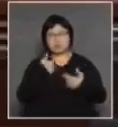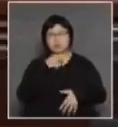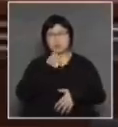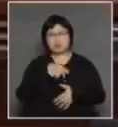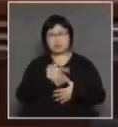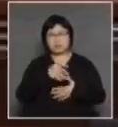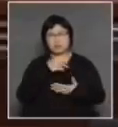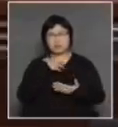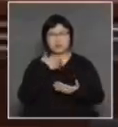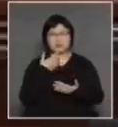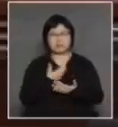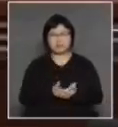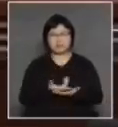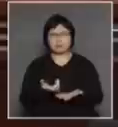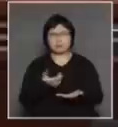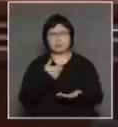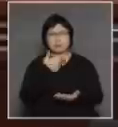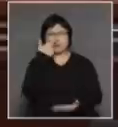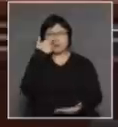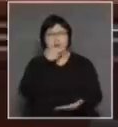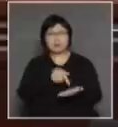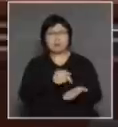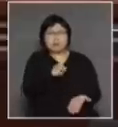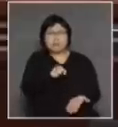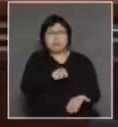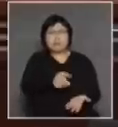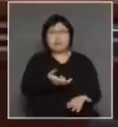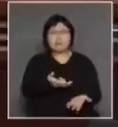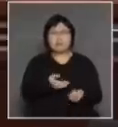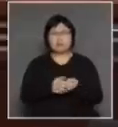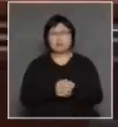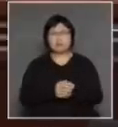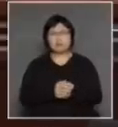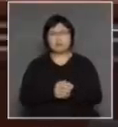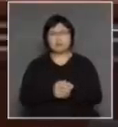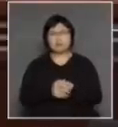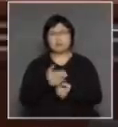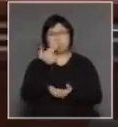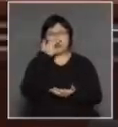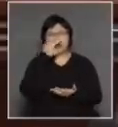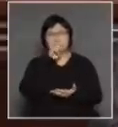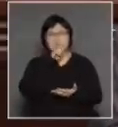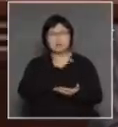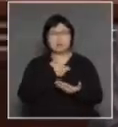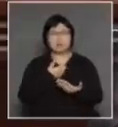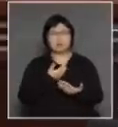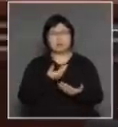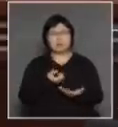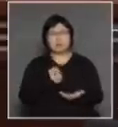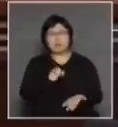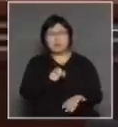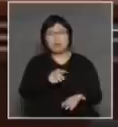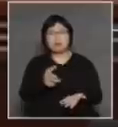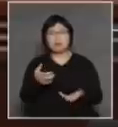都係慨嘆，乜來來去去都係講嗰啲嘢嘅咧咁。主席來來去都講嗰啲嘢咧，唔係話